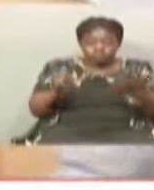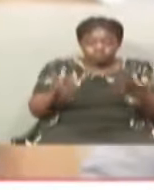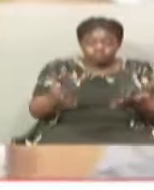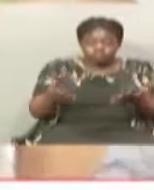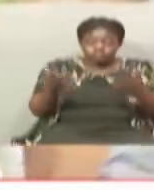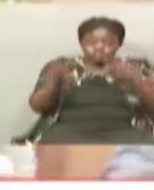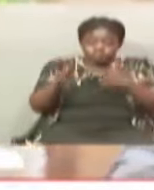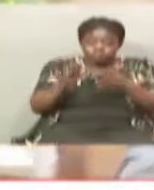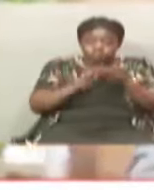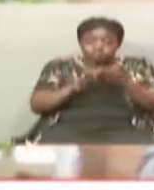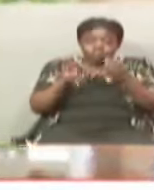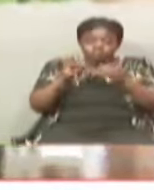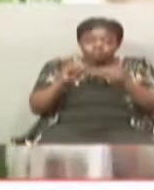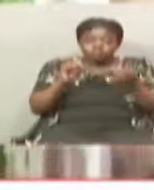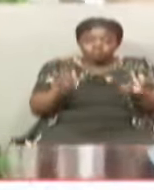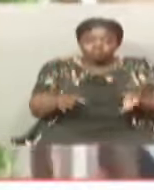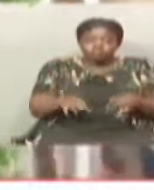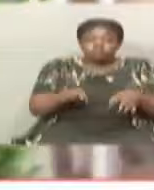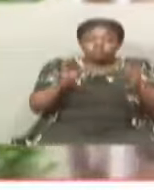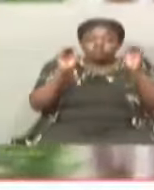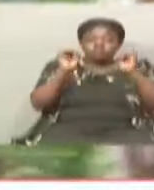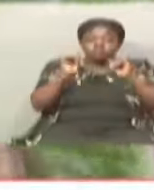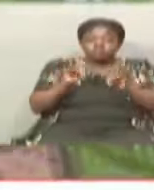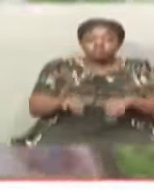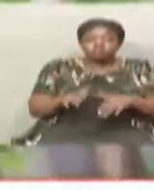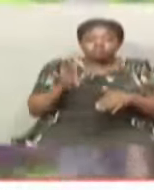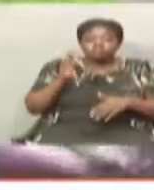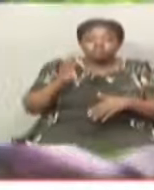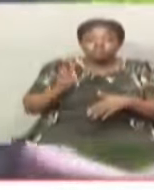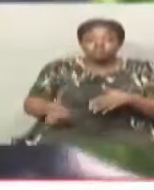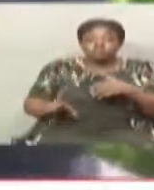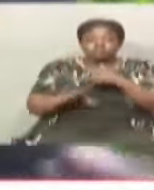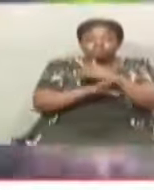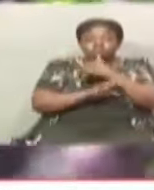tamusonyiye olw'okumwefungulira n'okulemera muze gw'obubbi.